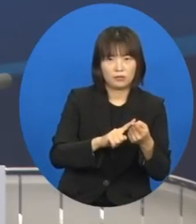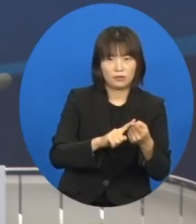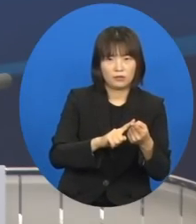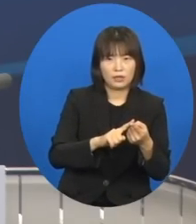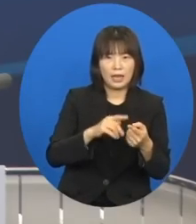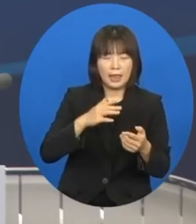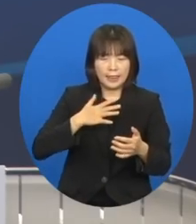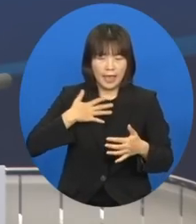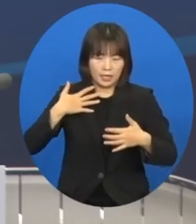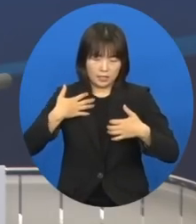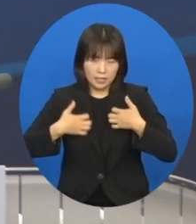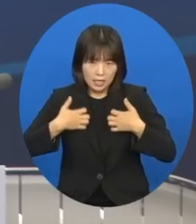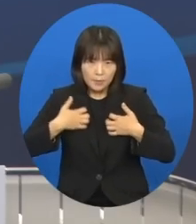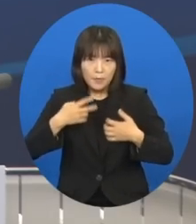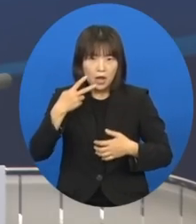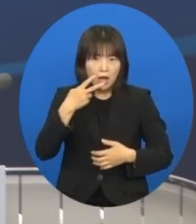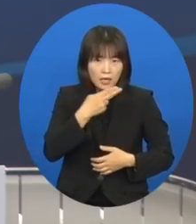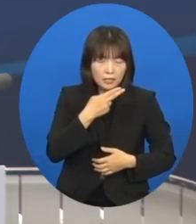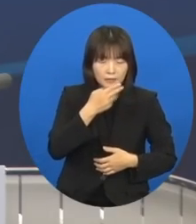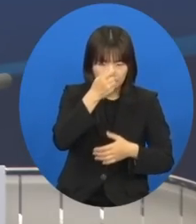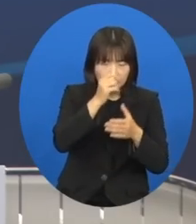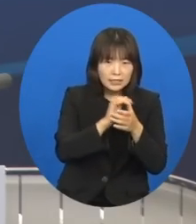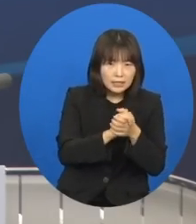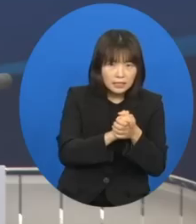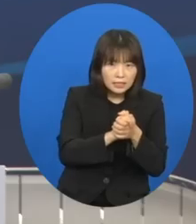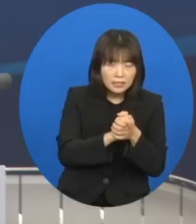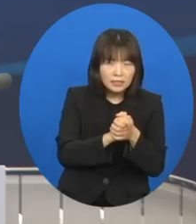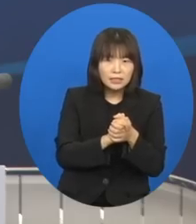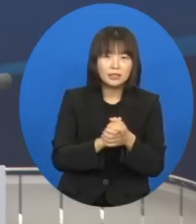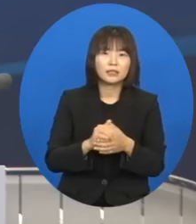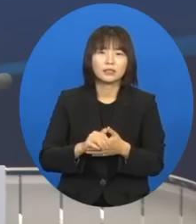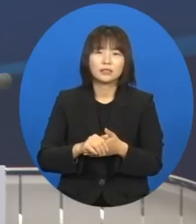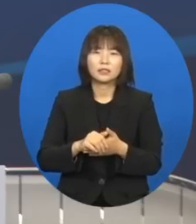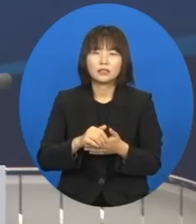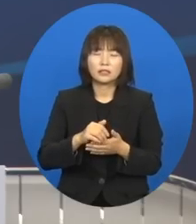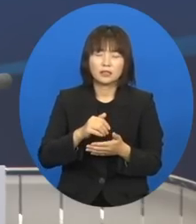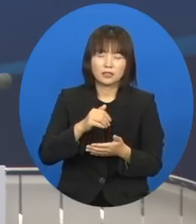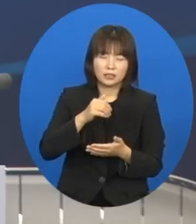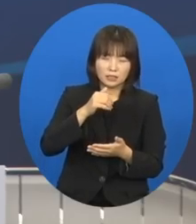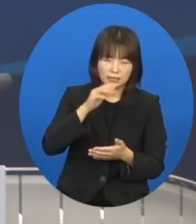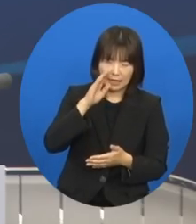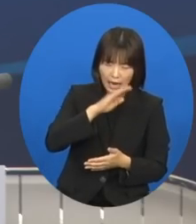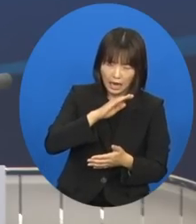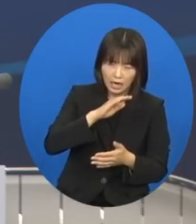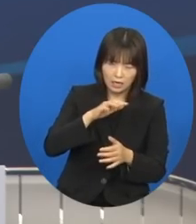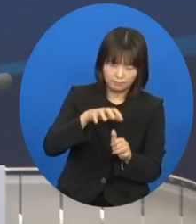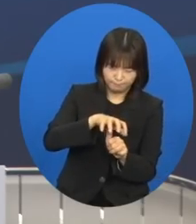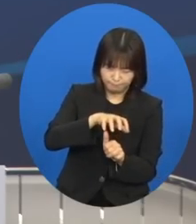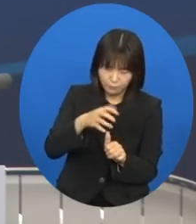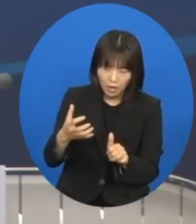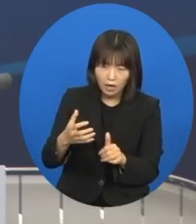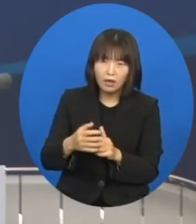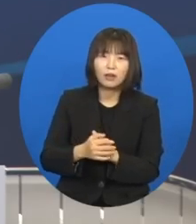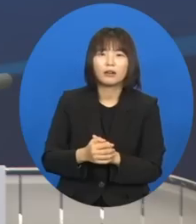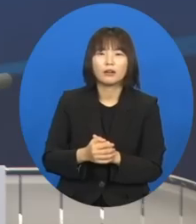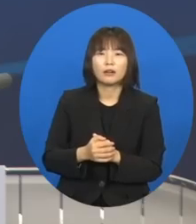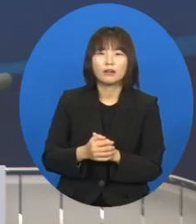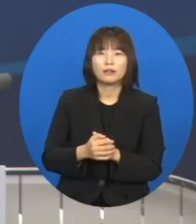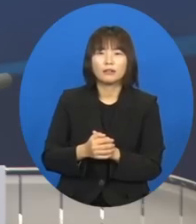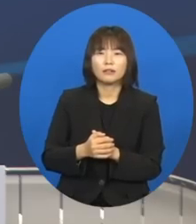내가 기뻐하는 금식은 흉악의 결박을 풀어주고 멍에의 줄을